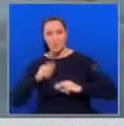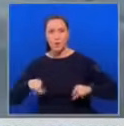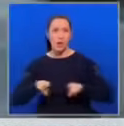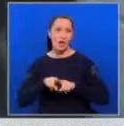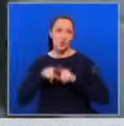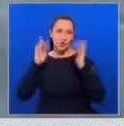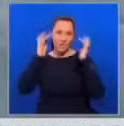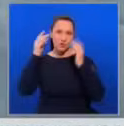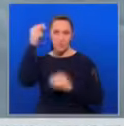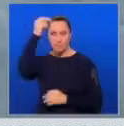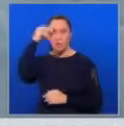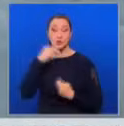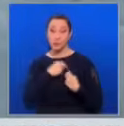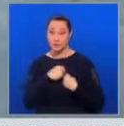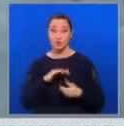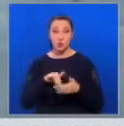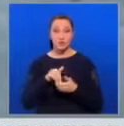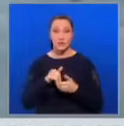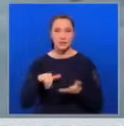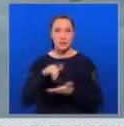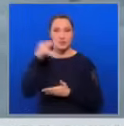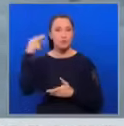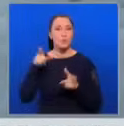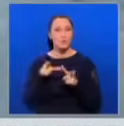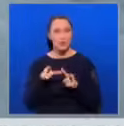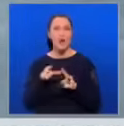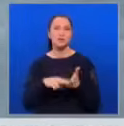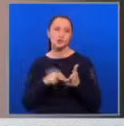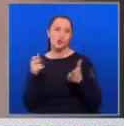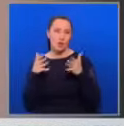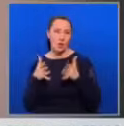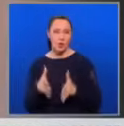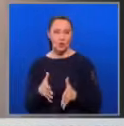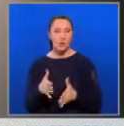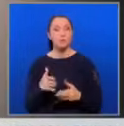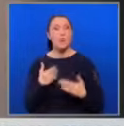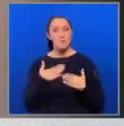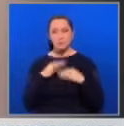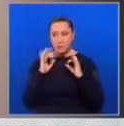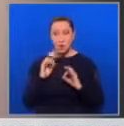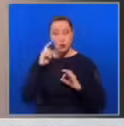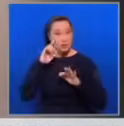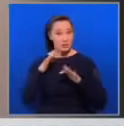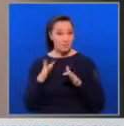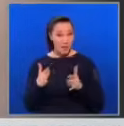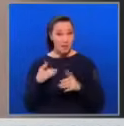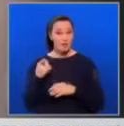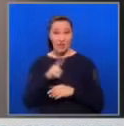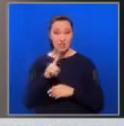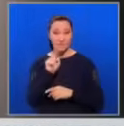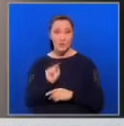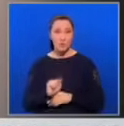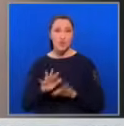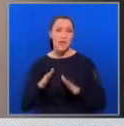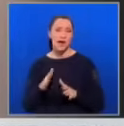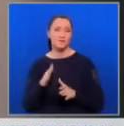животно българите са убедени че организацията на летището в мюнхен е била изключително лоша имам сериозни съмнения и това не е въпрос на